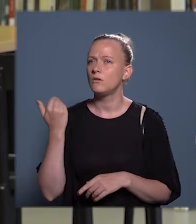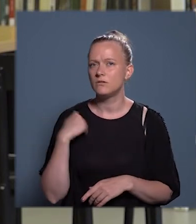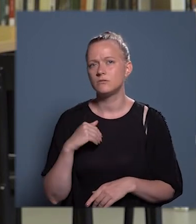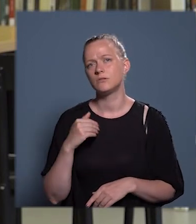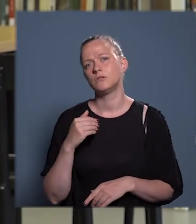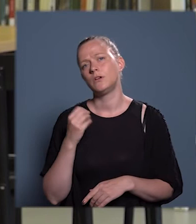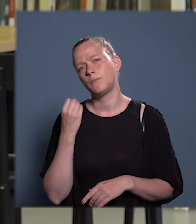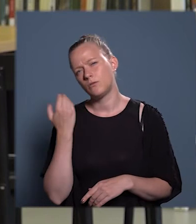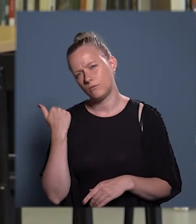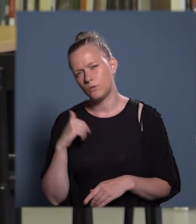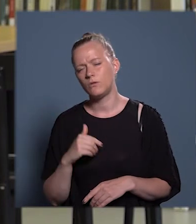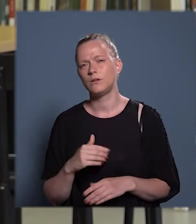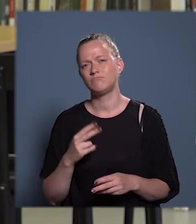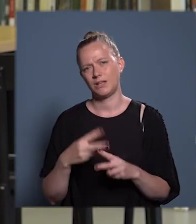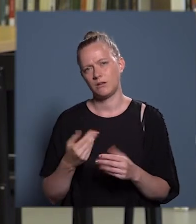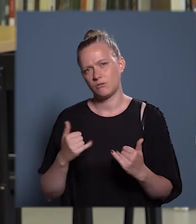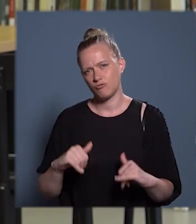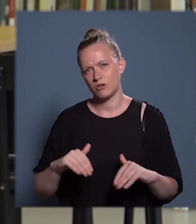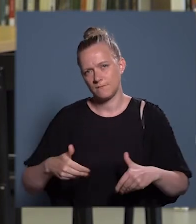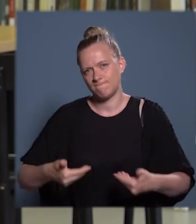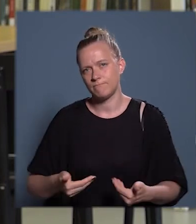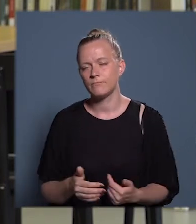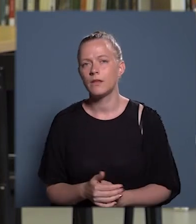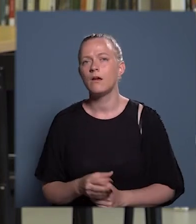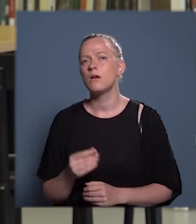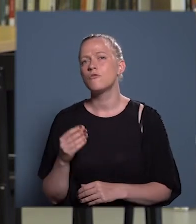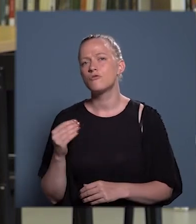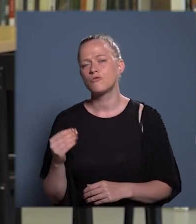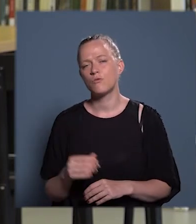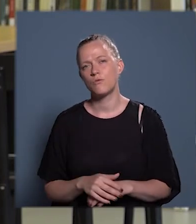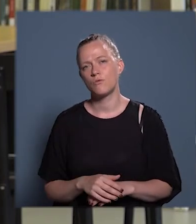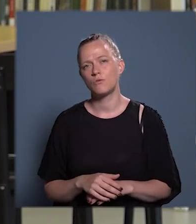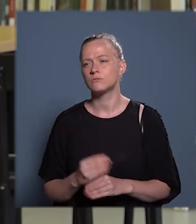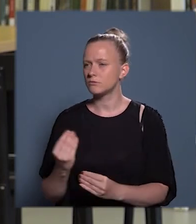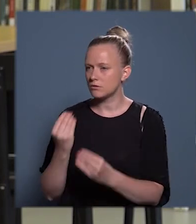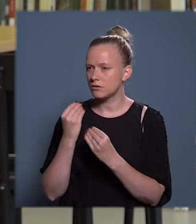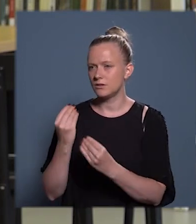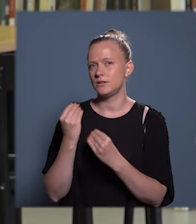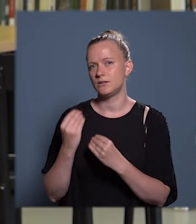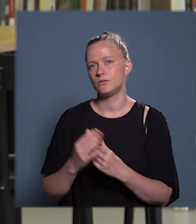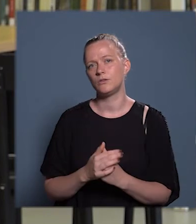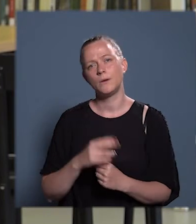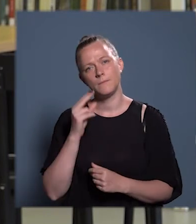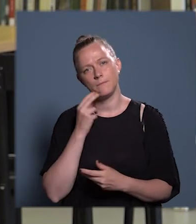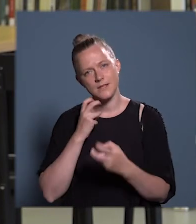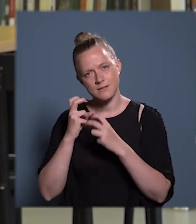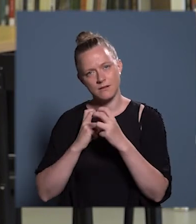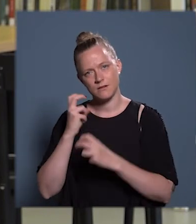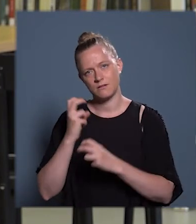a betegségem, akkor nagyon sokat tanított, beszélgetett. Ez